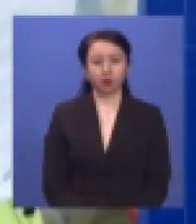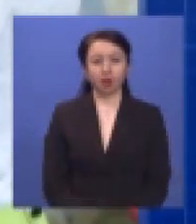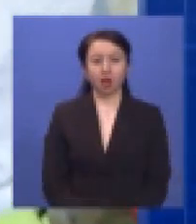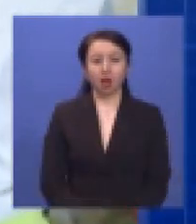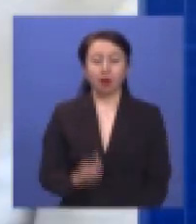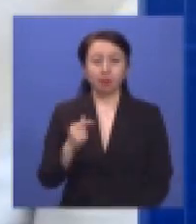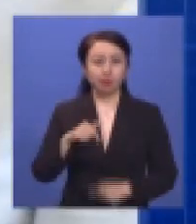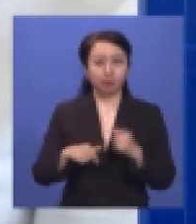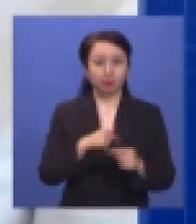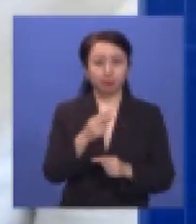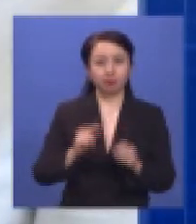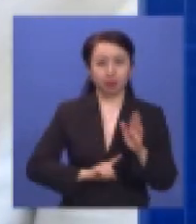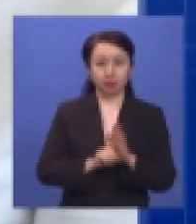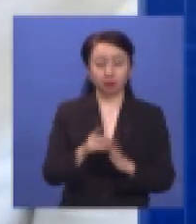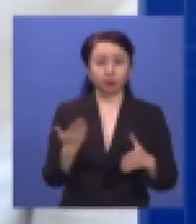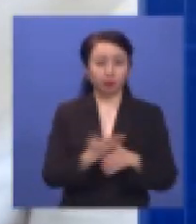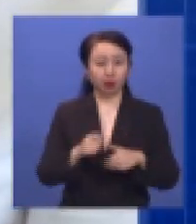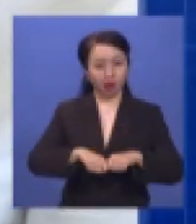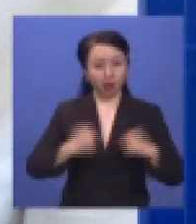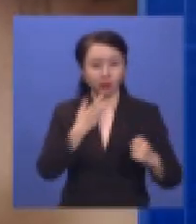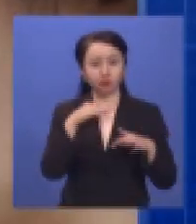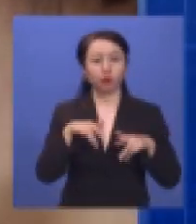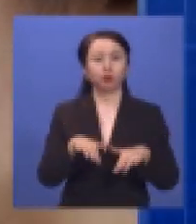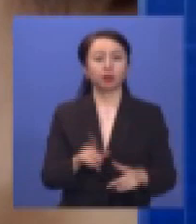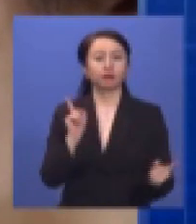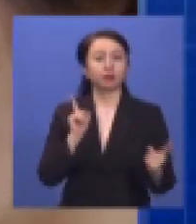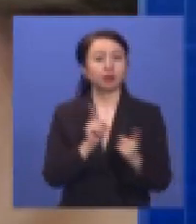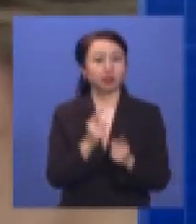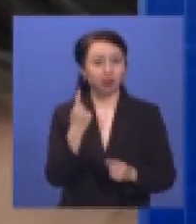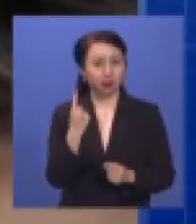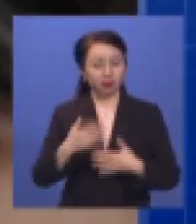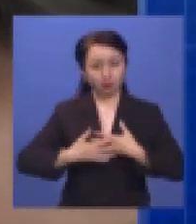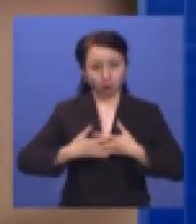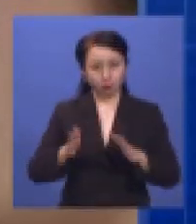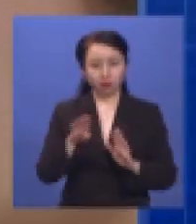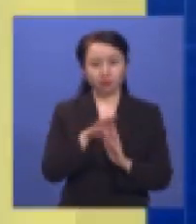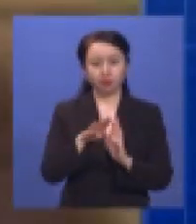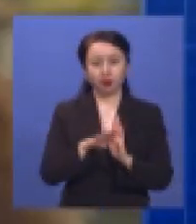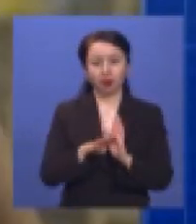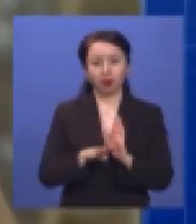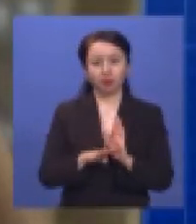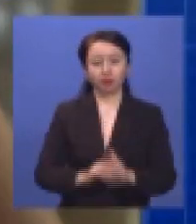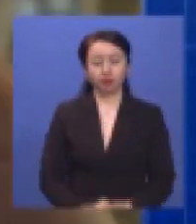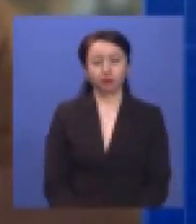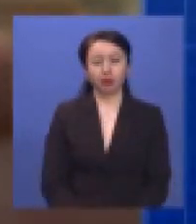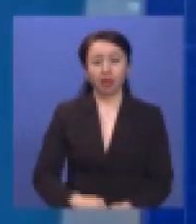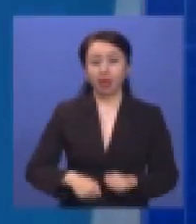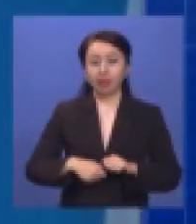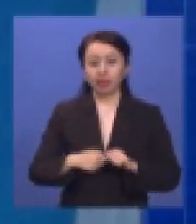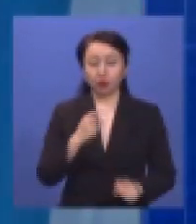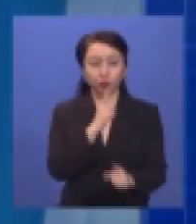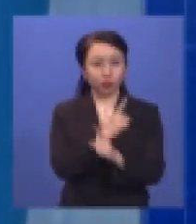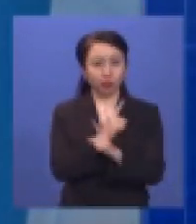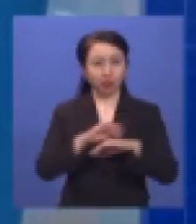«Бастал бизнес» помогают открыть свое дело. Наша съемочная группа встретилась с одной из выпускниц программы. Нарушители